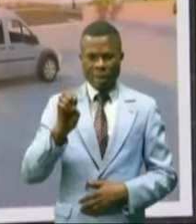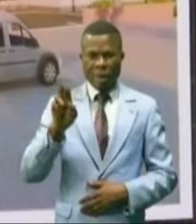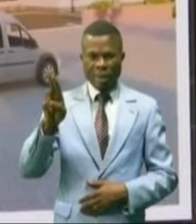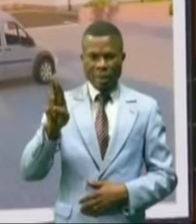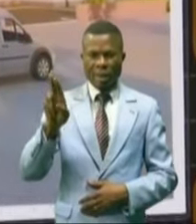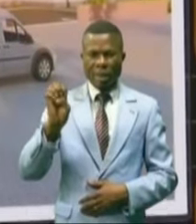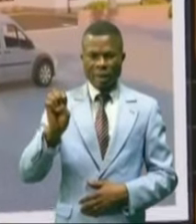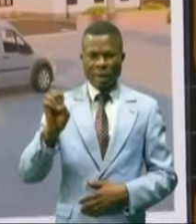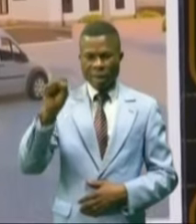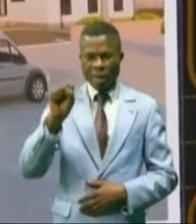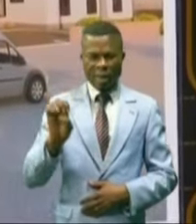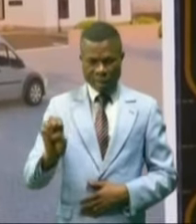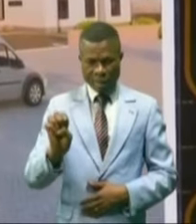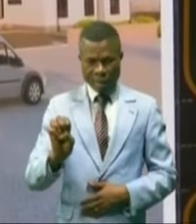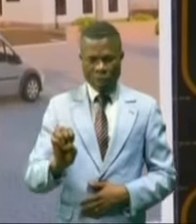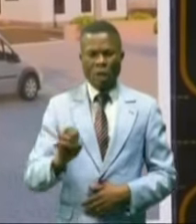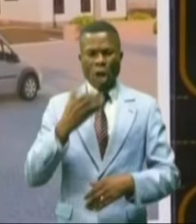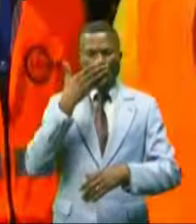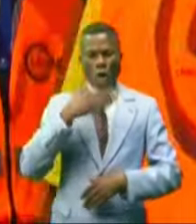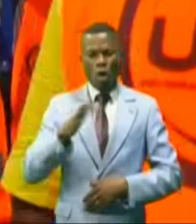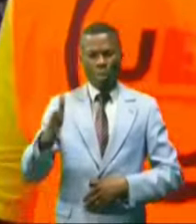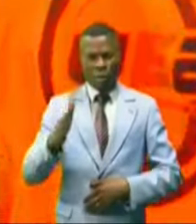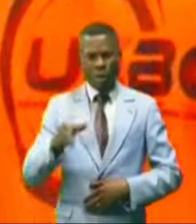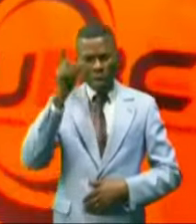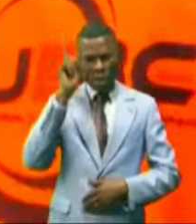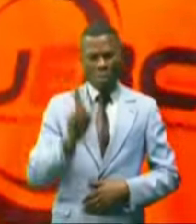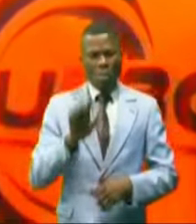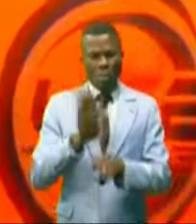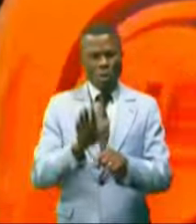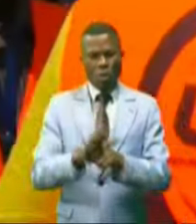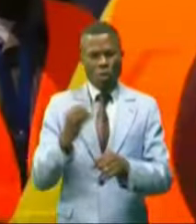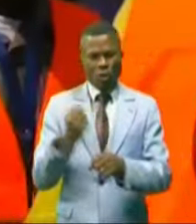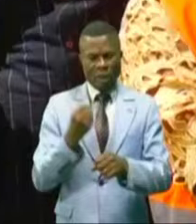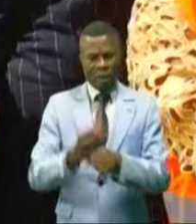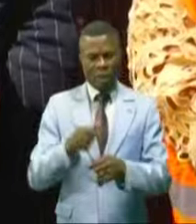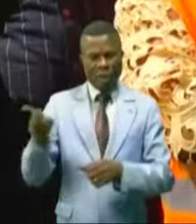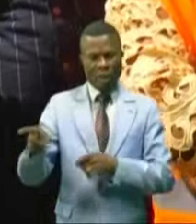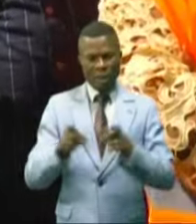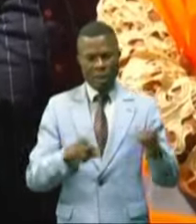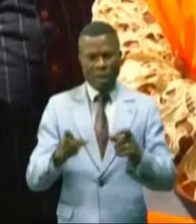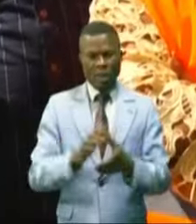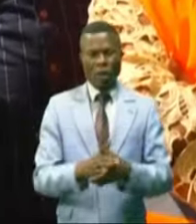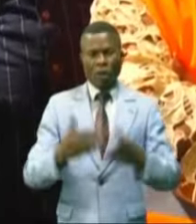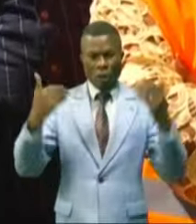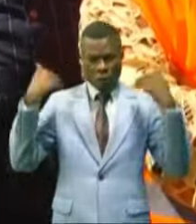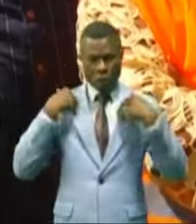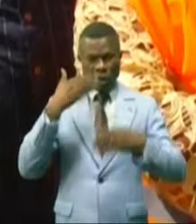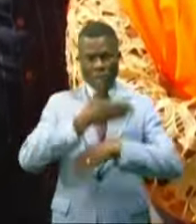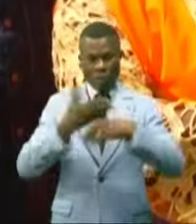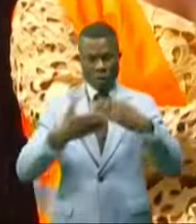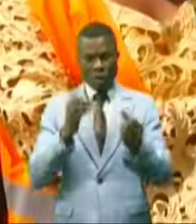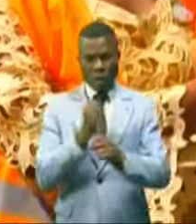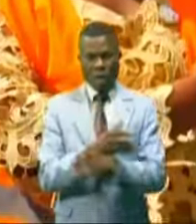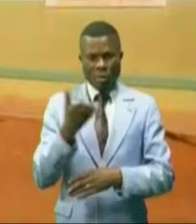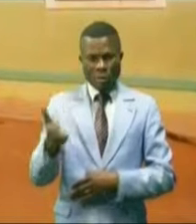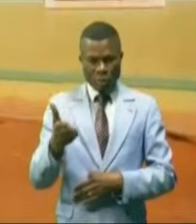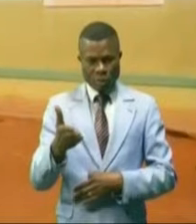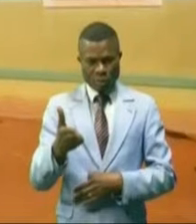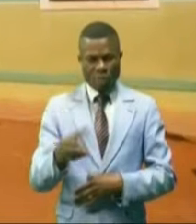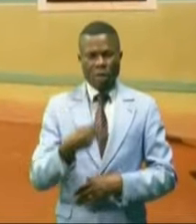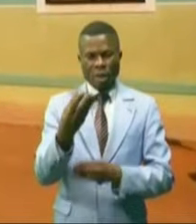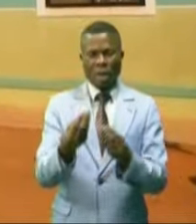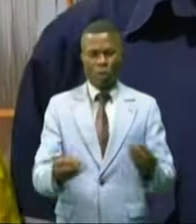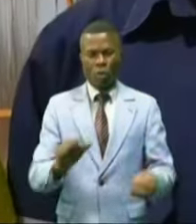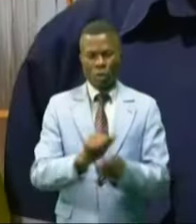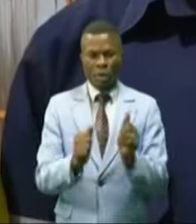Ce centre va compter à son sein plusieurs services médicaux. Le maître d'œuvre est prêt à relever les défis.